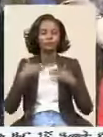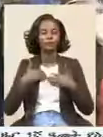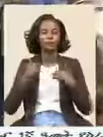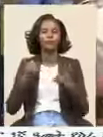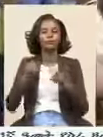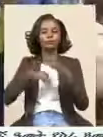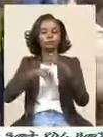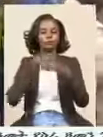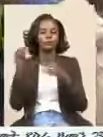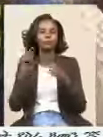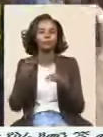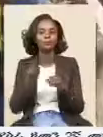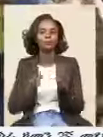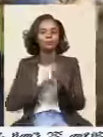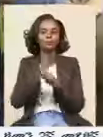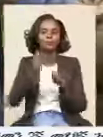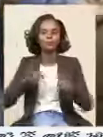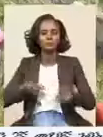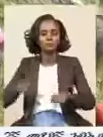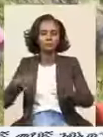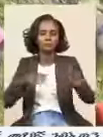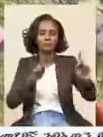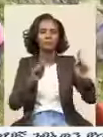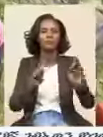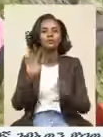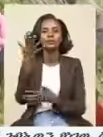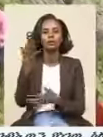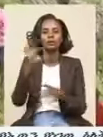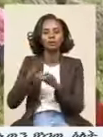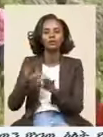ወጣቶች ወጥተው ከዛም አልፎ አርሶ አደሮች ወጥተው ችግኝ ተከላ